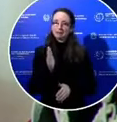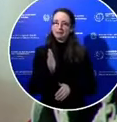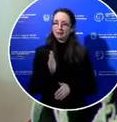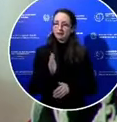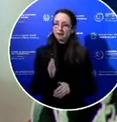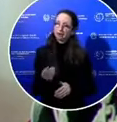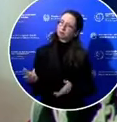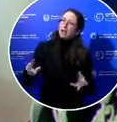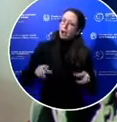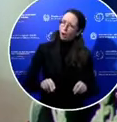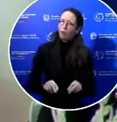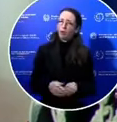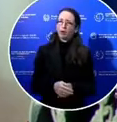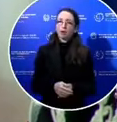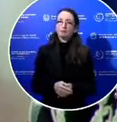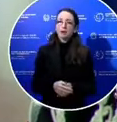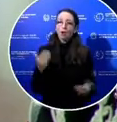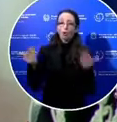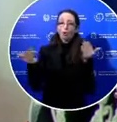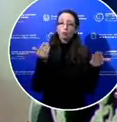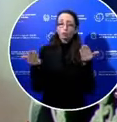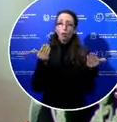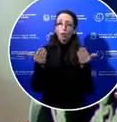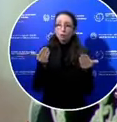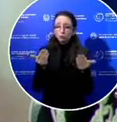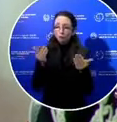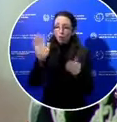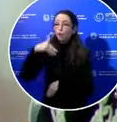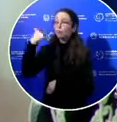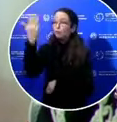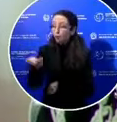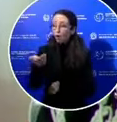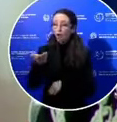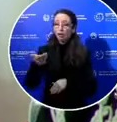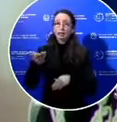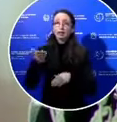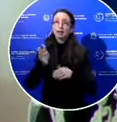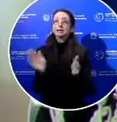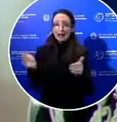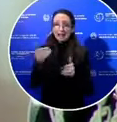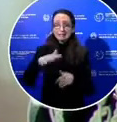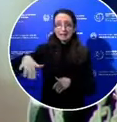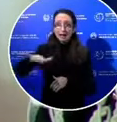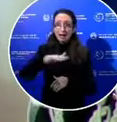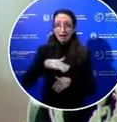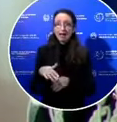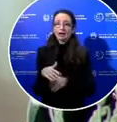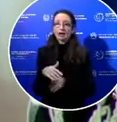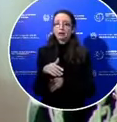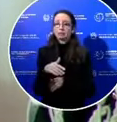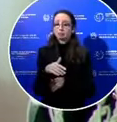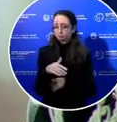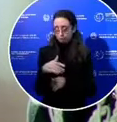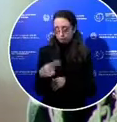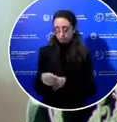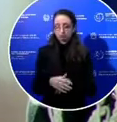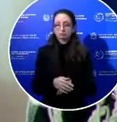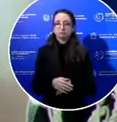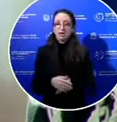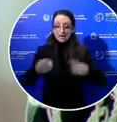Un confronto che si svolgerà anche fuori dalla sala del Maggior Consiglio, anche fuori dalle sessioni tematiche, nelle tavole